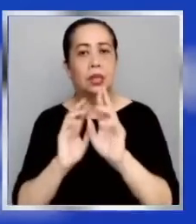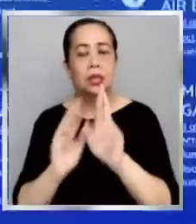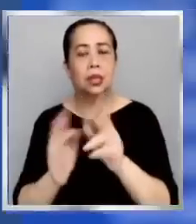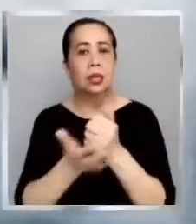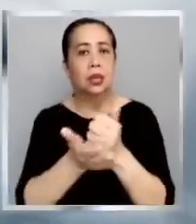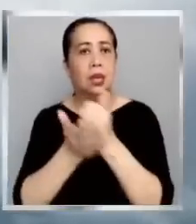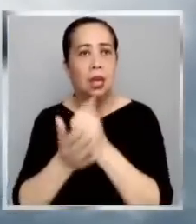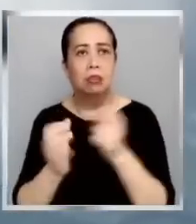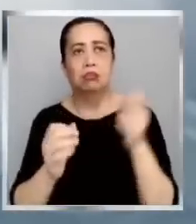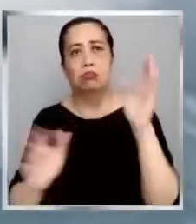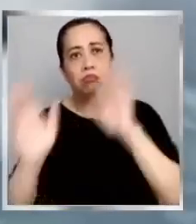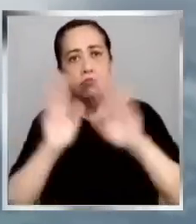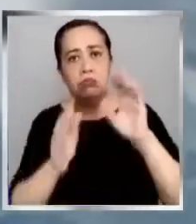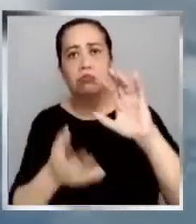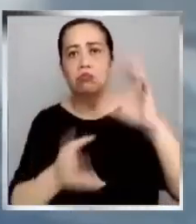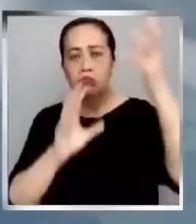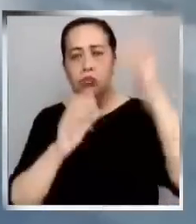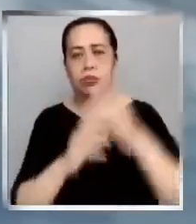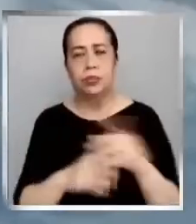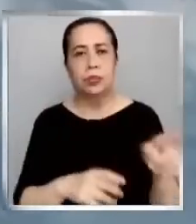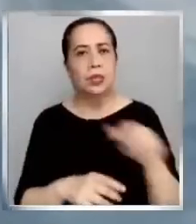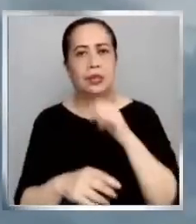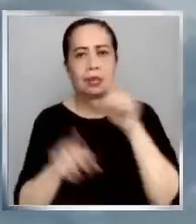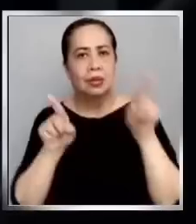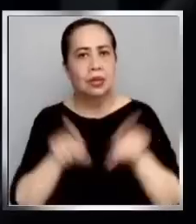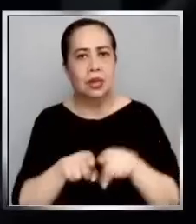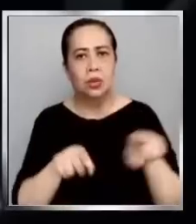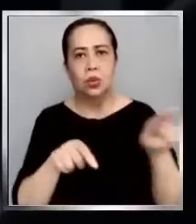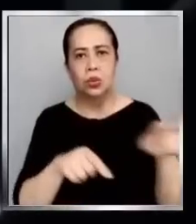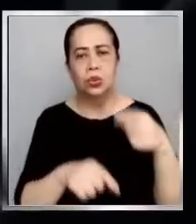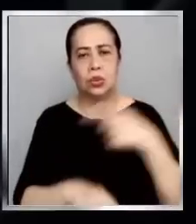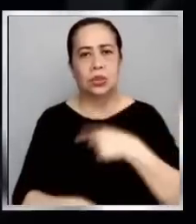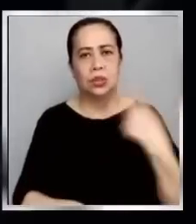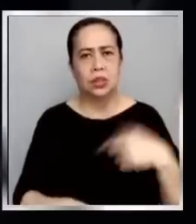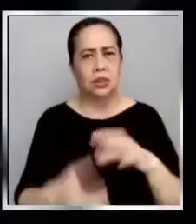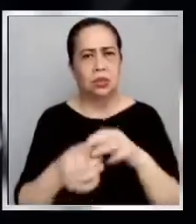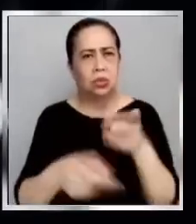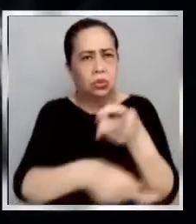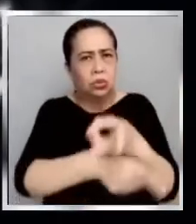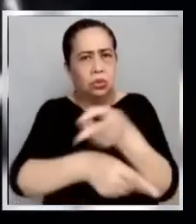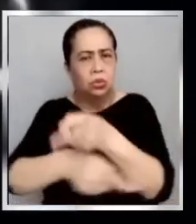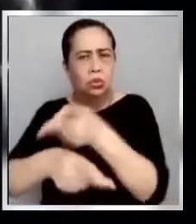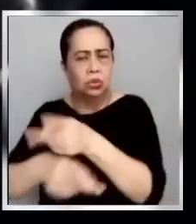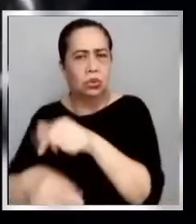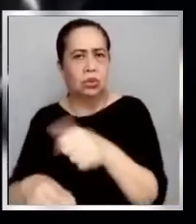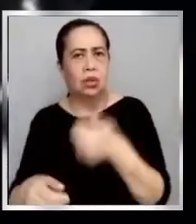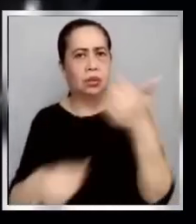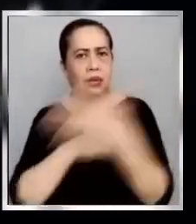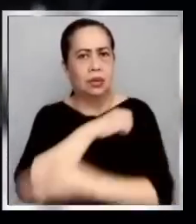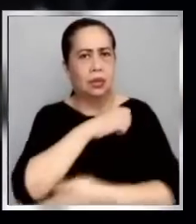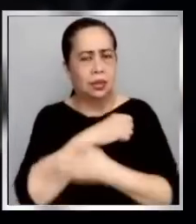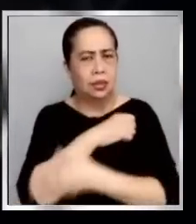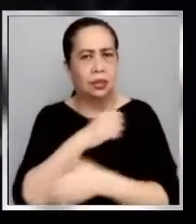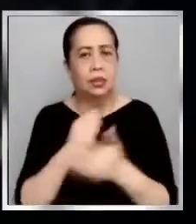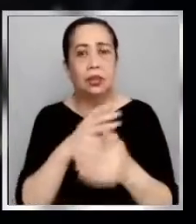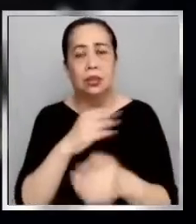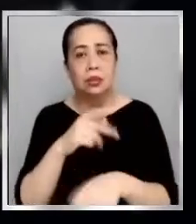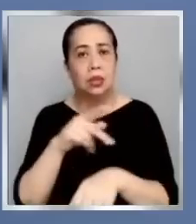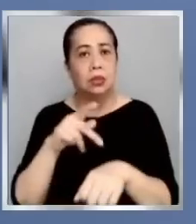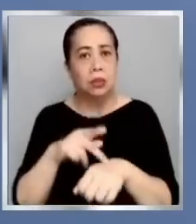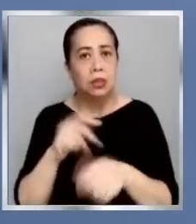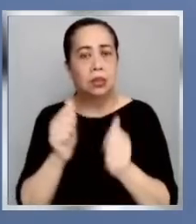krisis. Tutol din ang China sa mga ginagawang joint patrol operations ng ibang bansa at Pilipinas sa South China